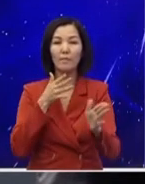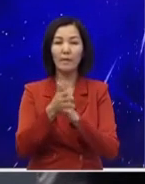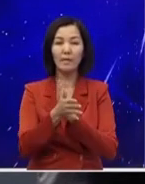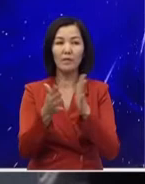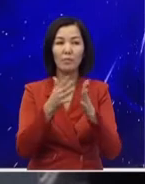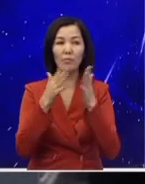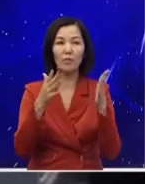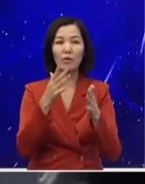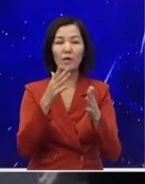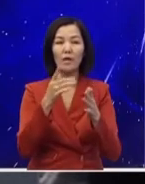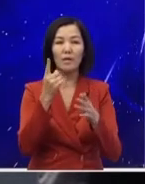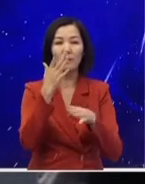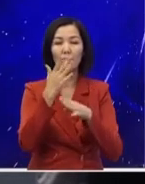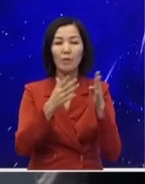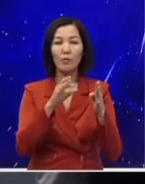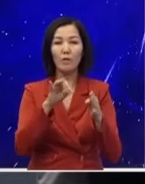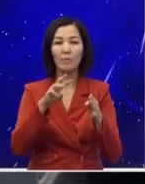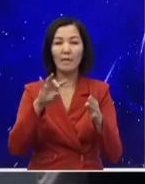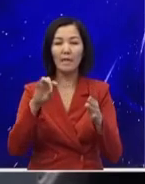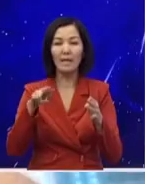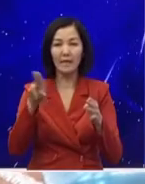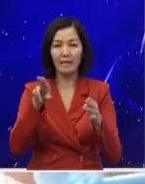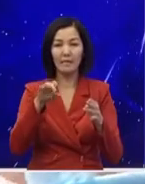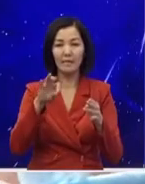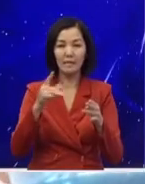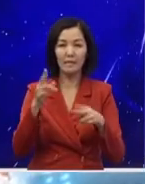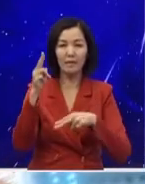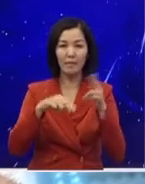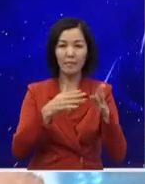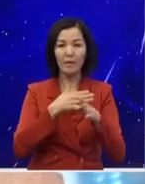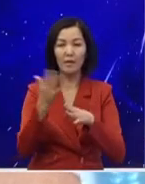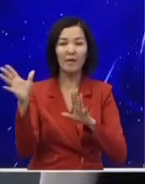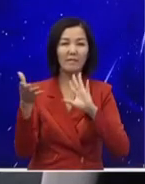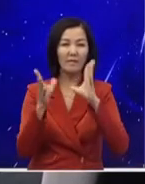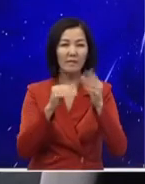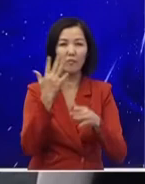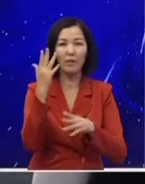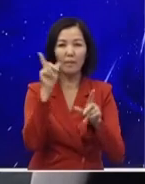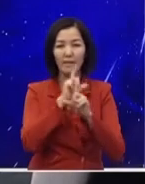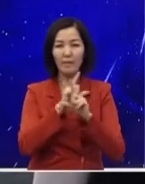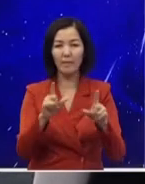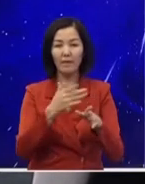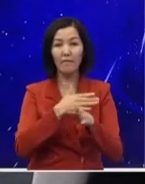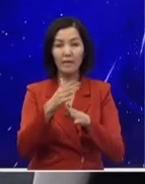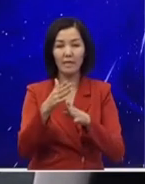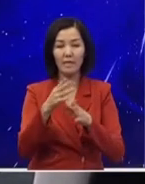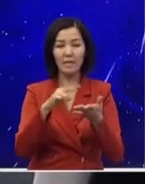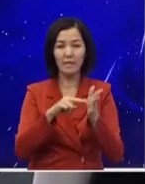более 1,5 миллиардов тенге на строительство, на все 5 объектов. На сегодняшний день